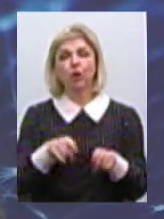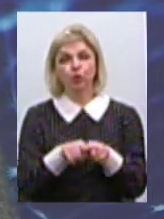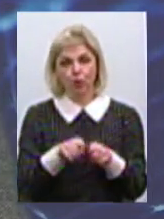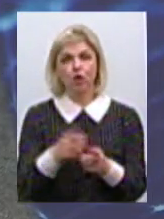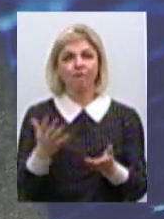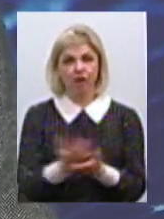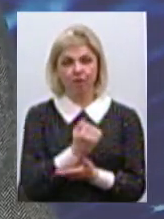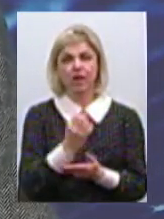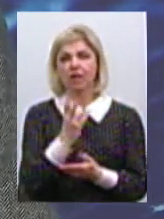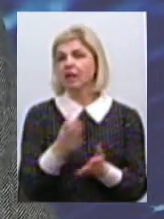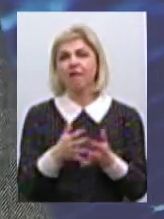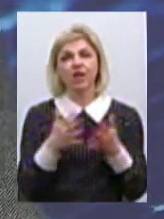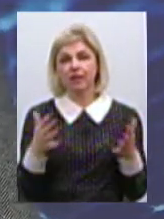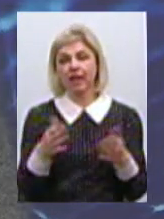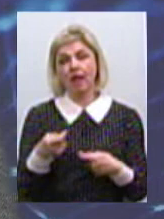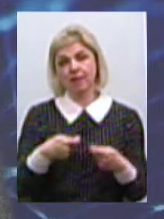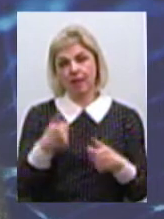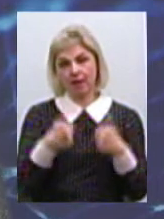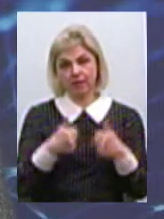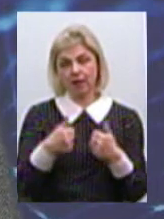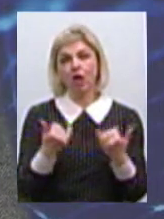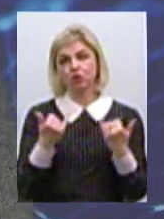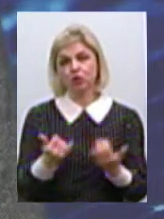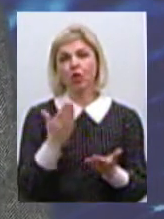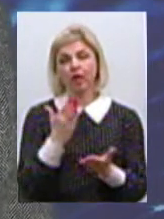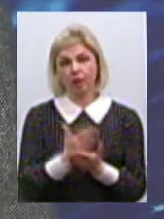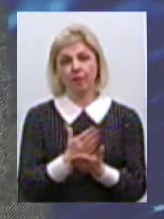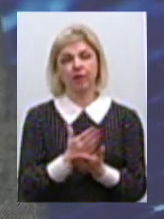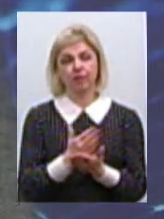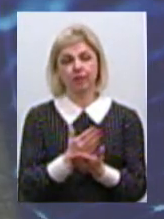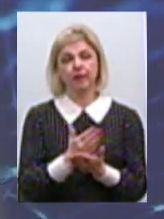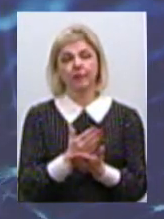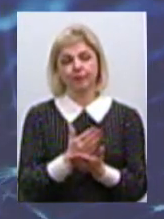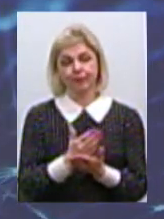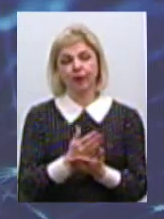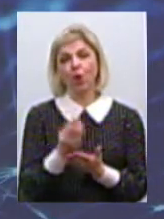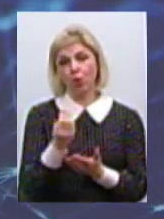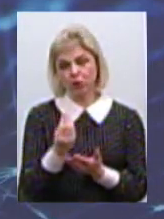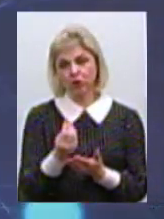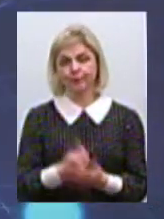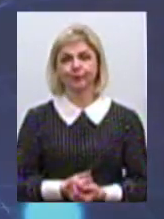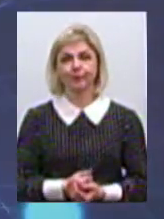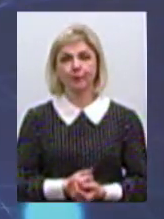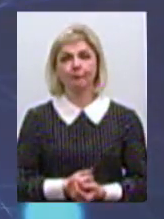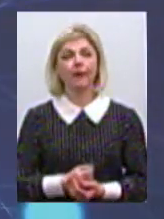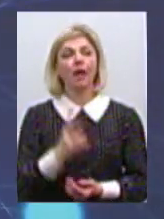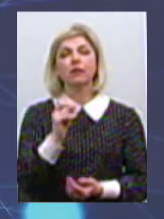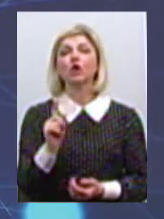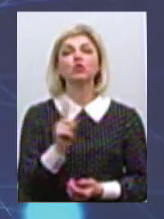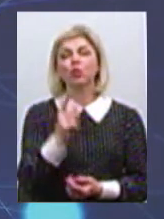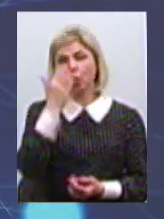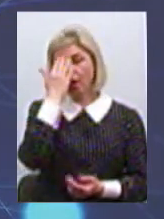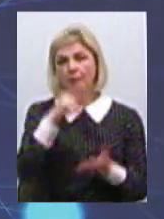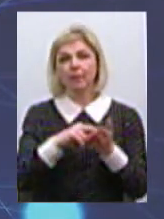момент невеликі тоді тендери, але на сьогоднішній день маємо вже договори на 368 мільйонів. На що може розраховувати той, хто